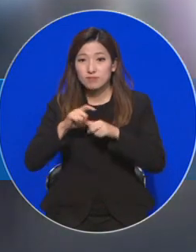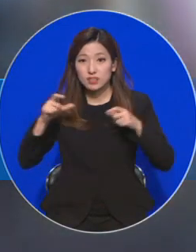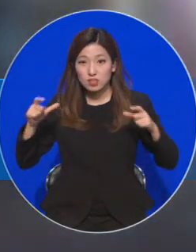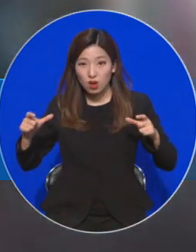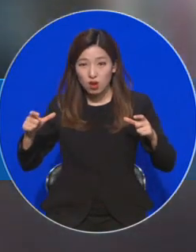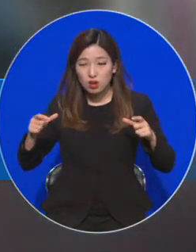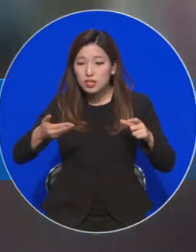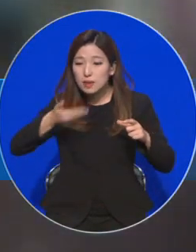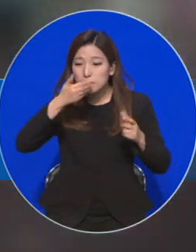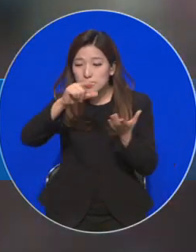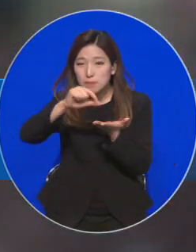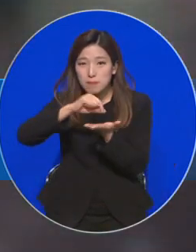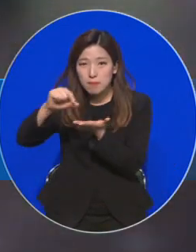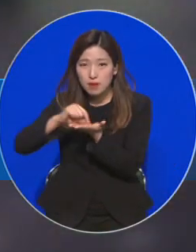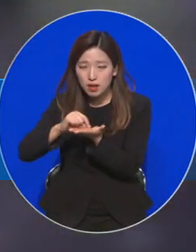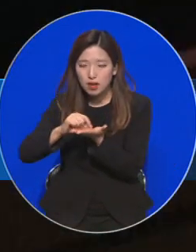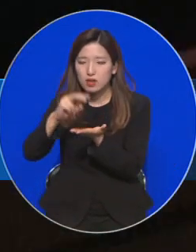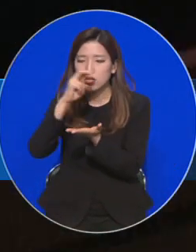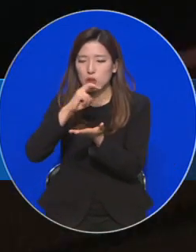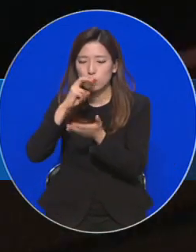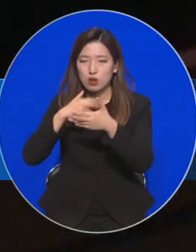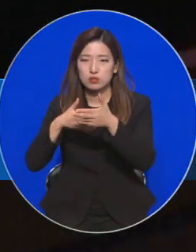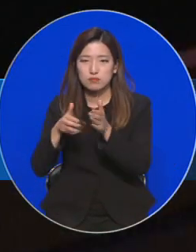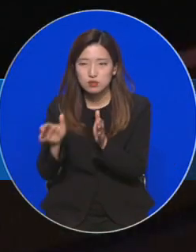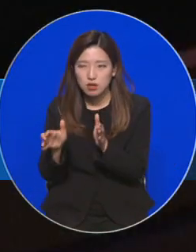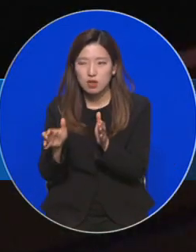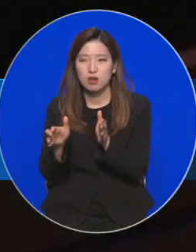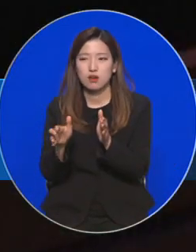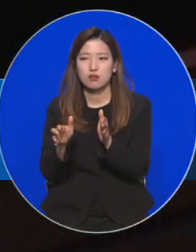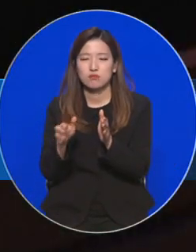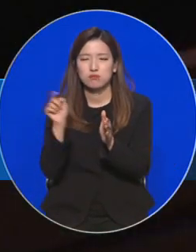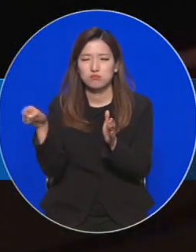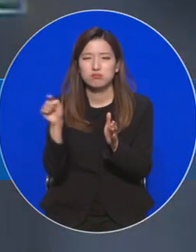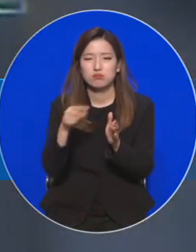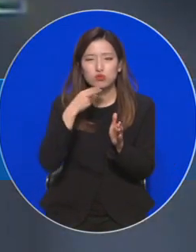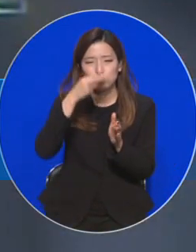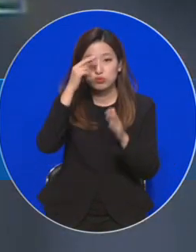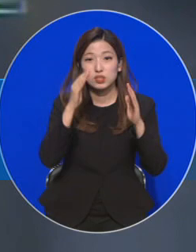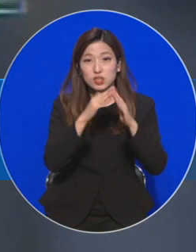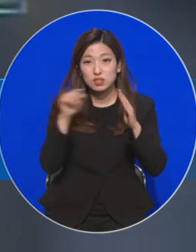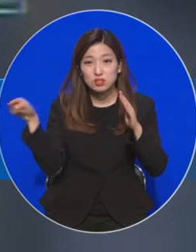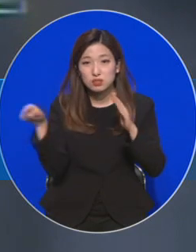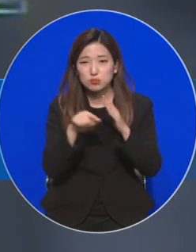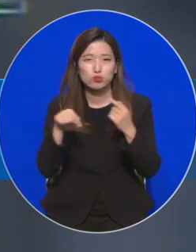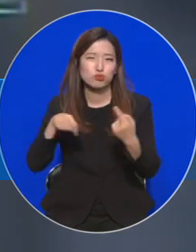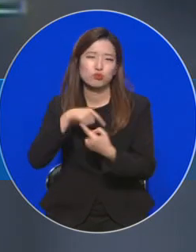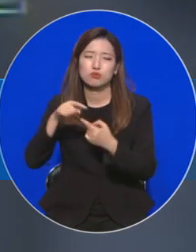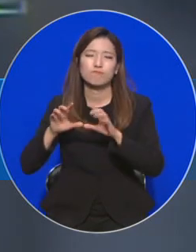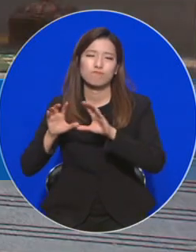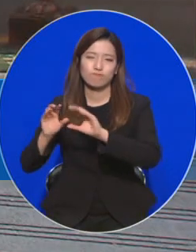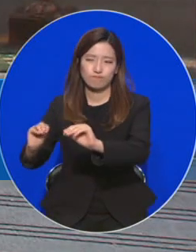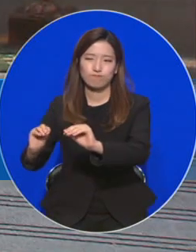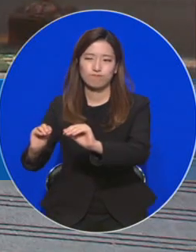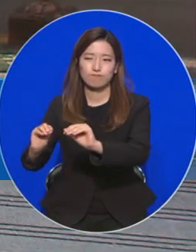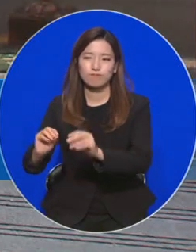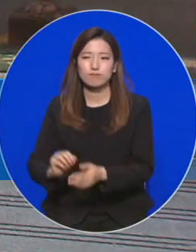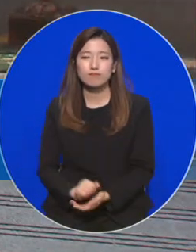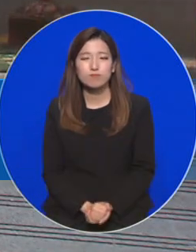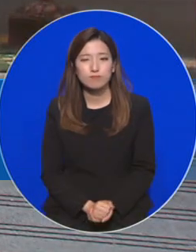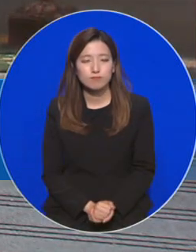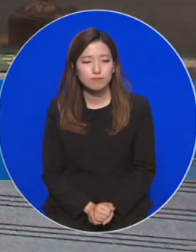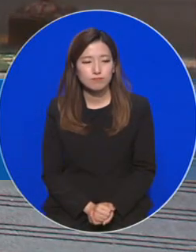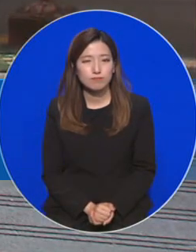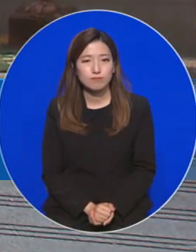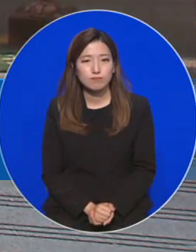노래연습장 등 고위험 시설 11종 에 대한 운영 금지 조치가 계속 유지됩니다 비수도권 에서도 이용시설